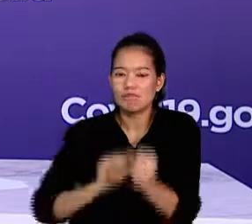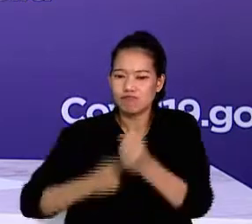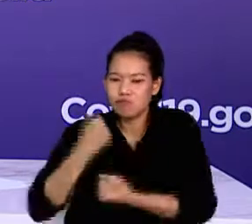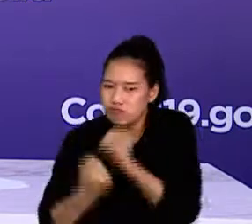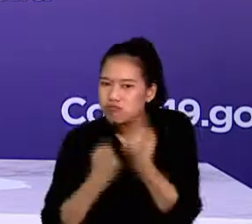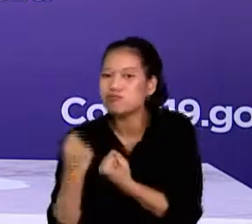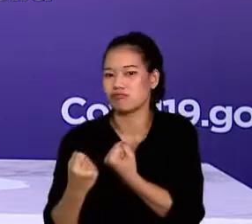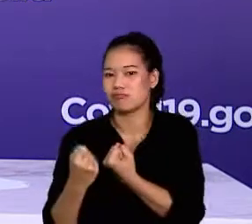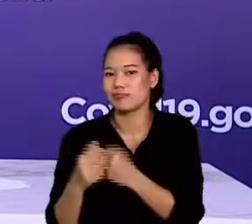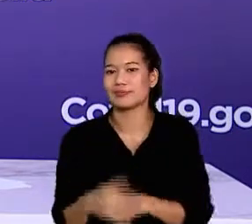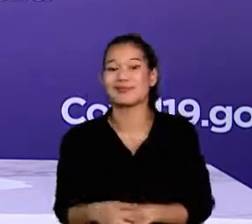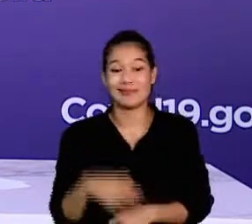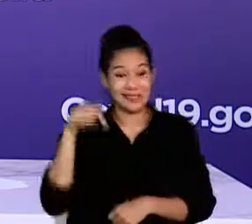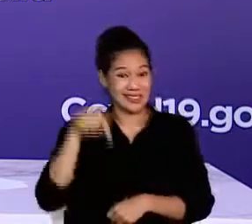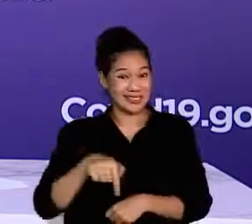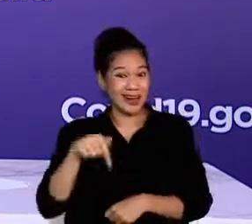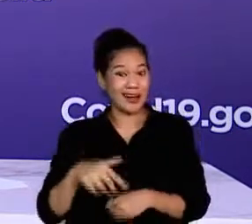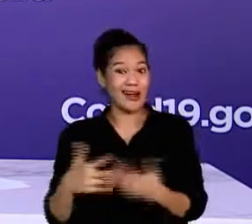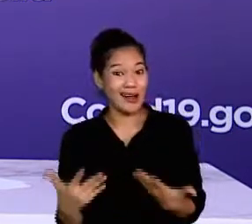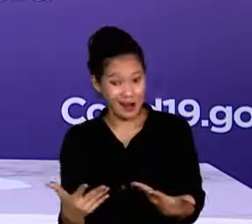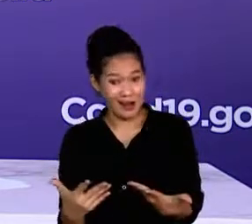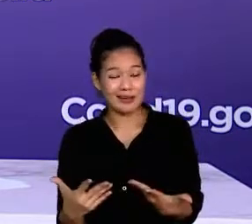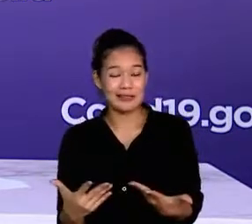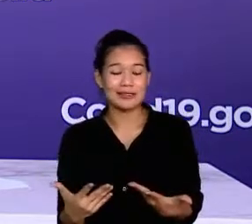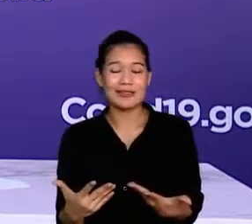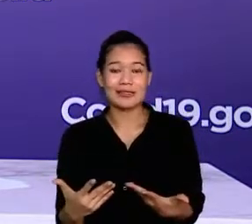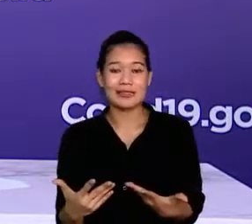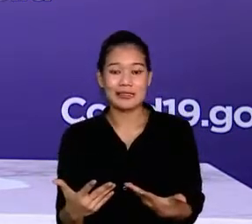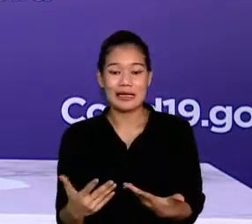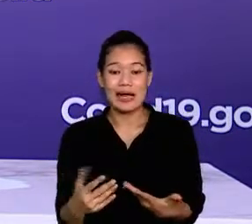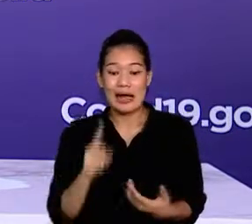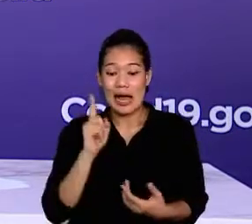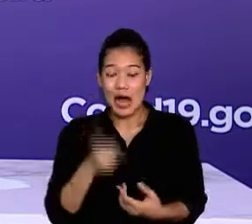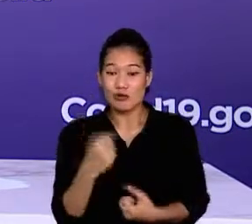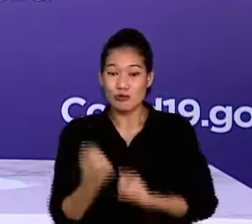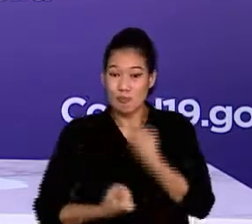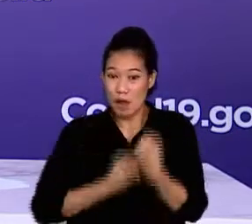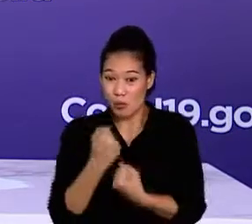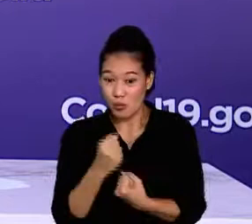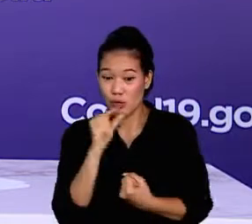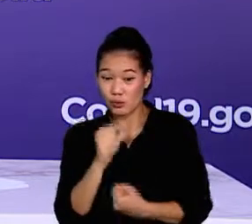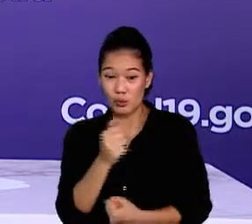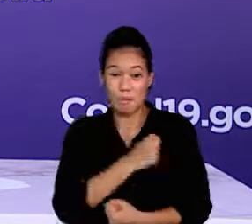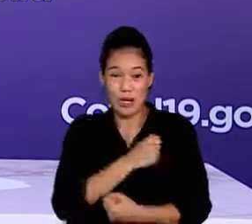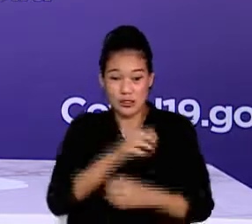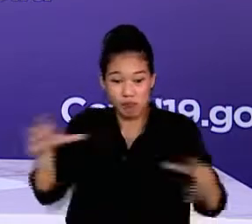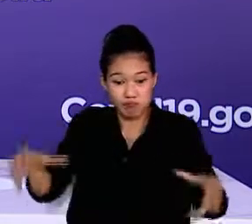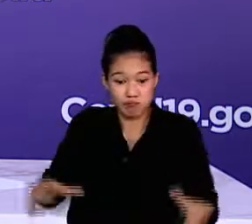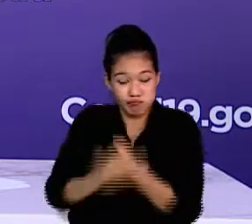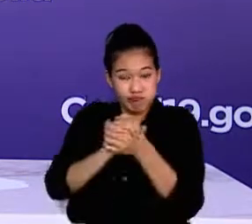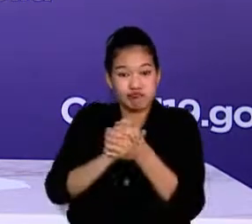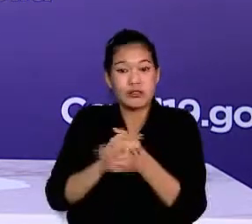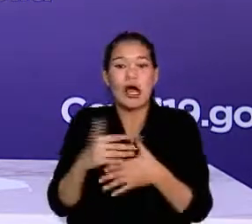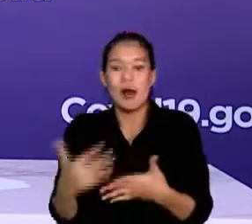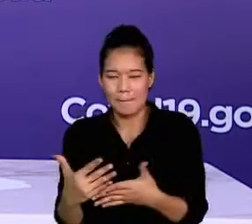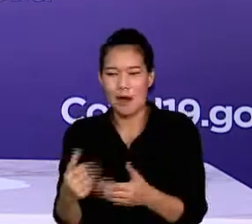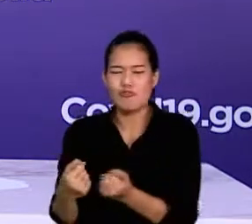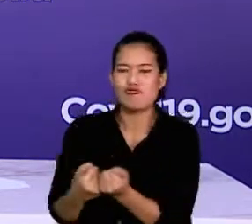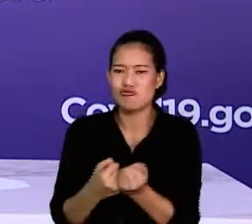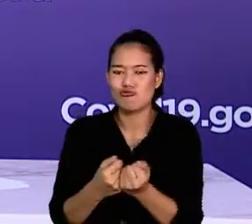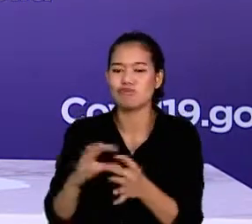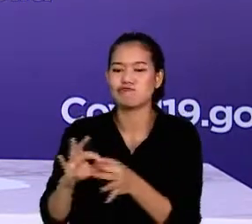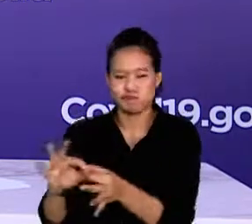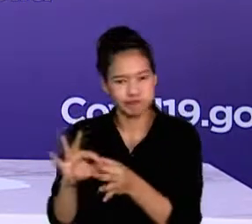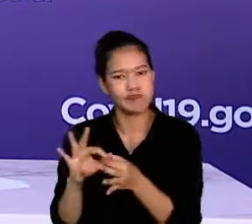produktif saat ini apa yang seharusnya dilakukan sebagai kesatuan bangsa ialah saling mendukung